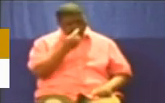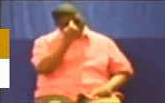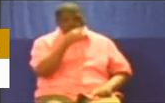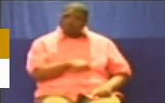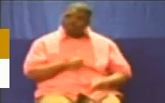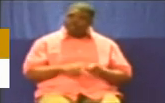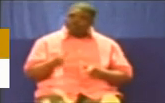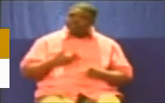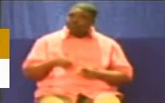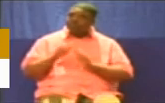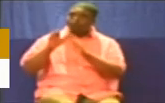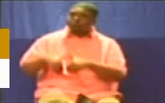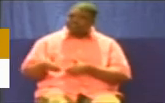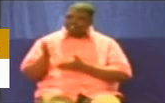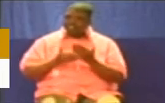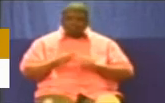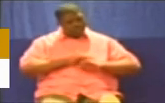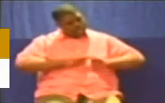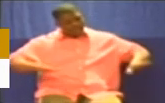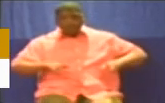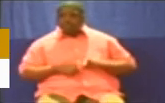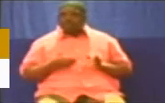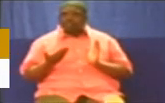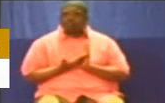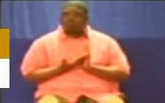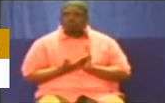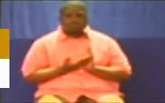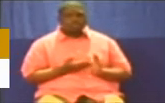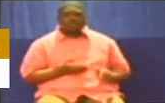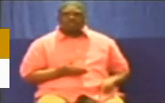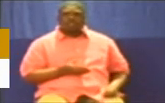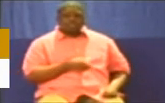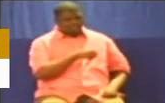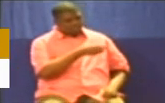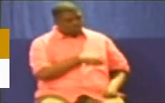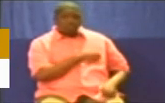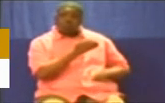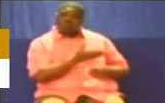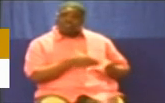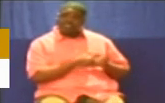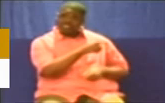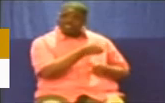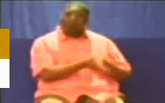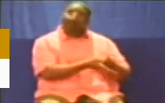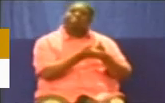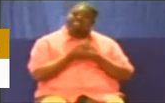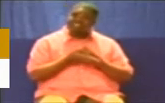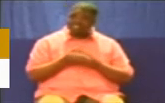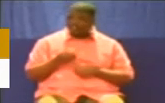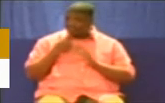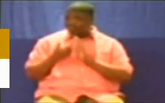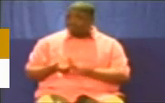wabunge wanastahili kuwa katika sehemu ambayo ni salama, ni kuombe Mheshimiwa Spika, umuombe Mheshimiwa Waziri wa Ujenzi atusaidie kwamba